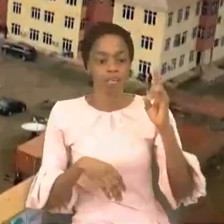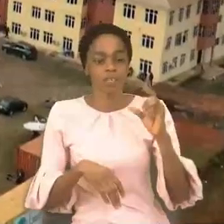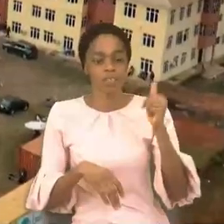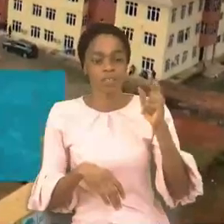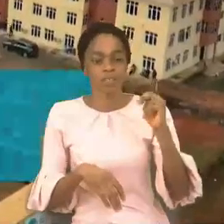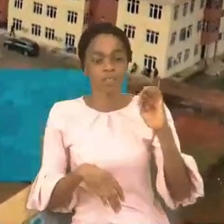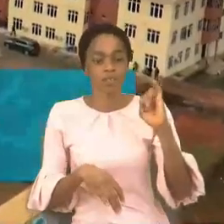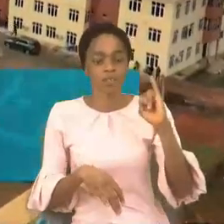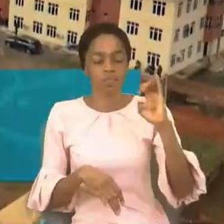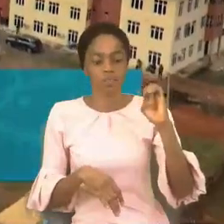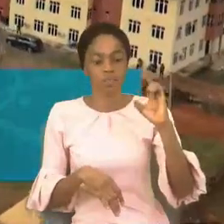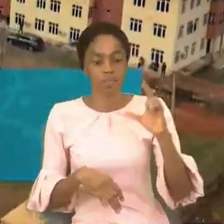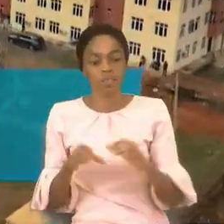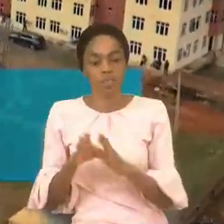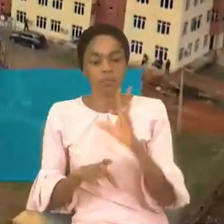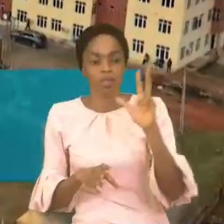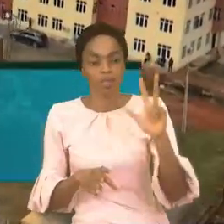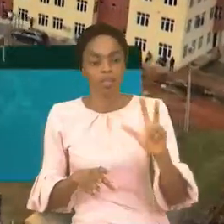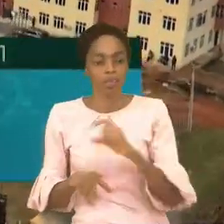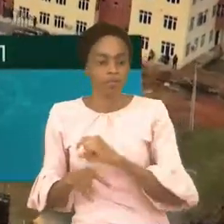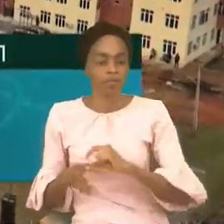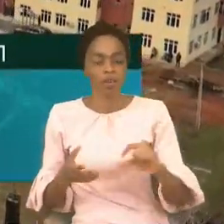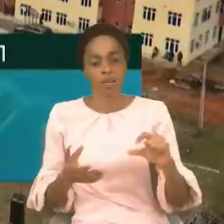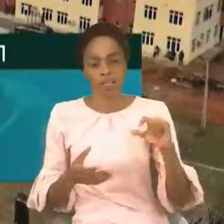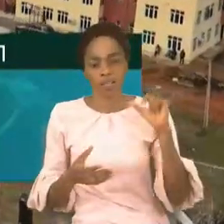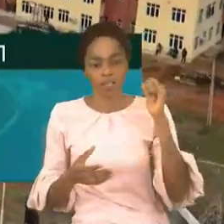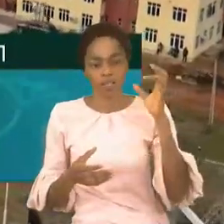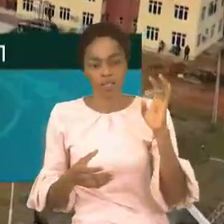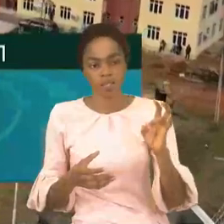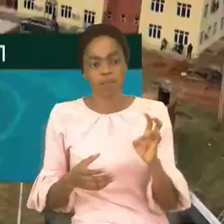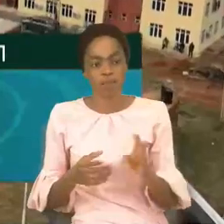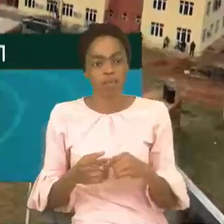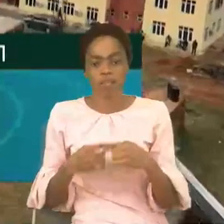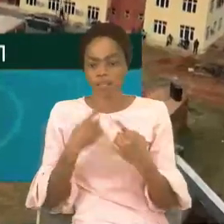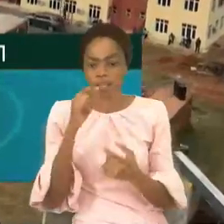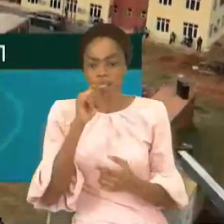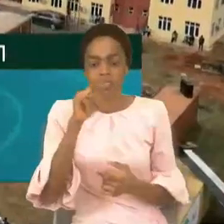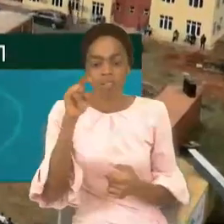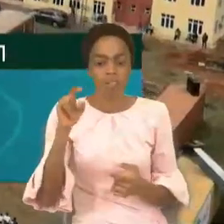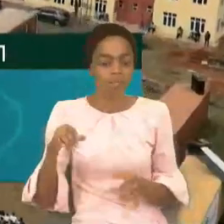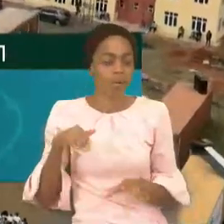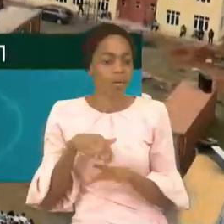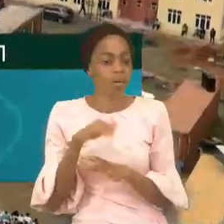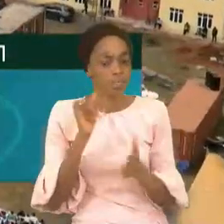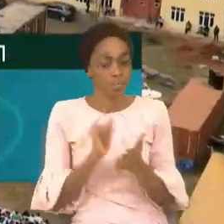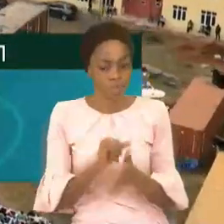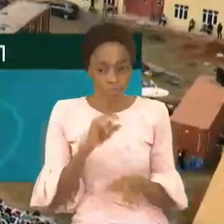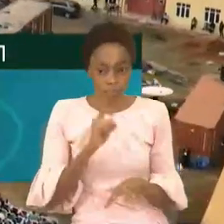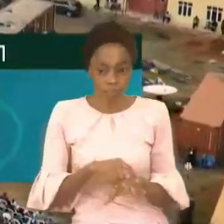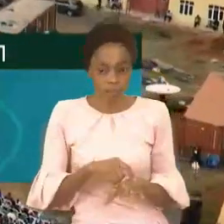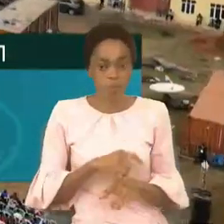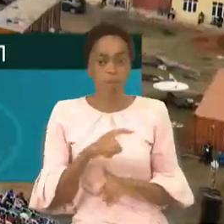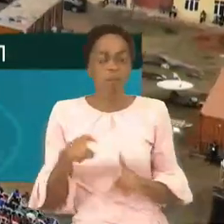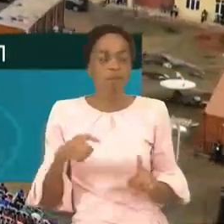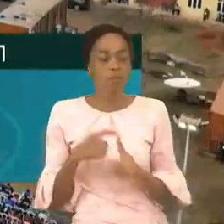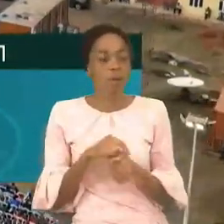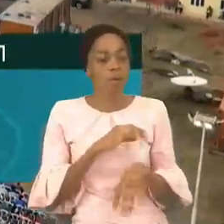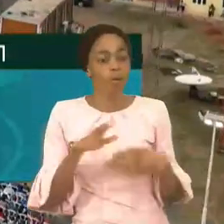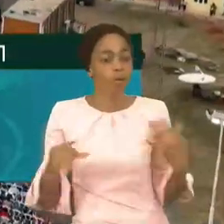verset 7, on nous dit, c'est pourquoi au moment où tous les